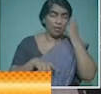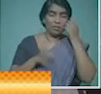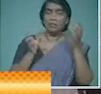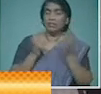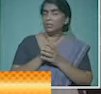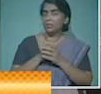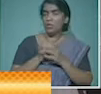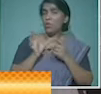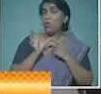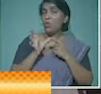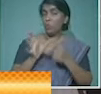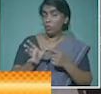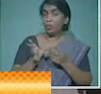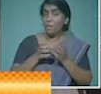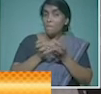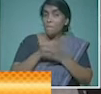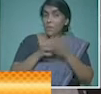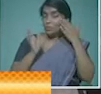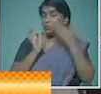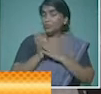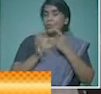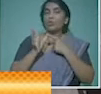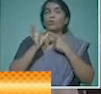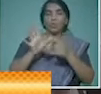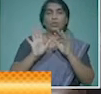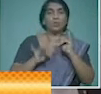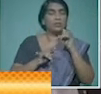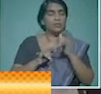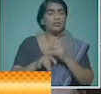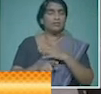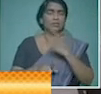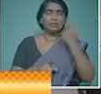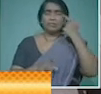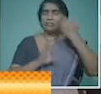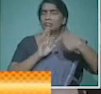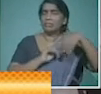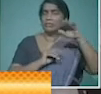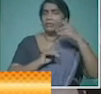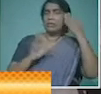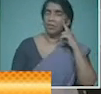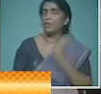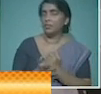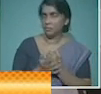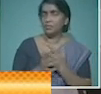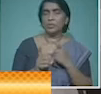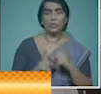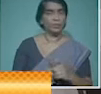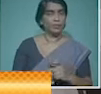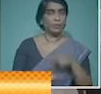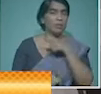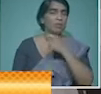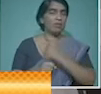விதிக்க வேண்டிய நிலைக்கு தள்ளப்பட்டுள்ளது. இதனால் மக்கள் தாங்க முடியாத சுமைக்கு